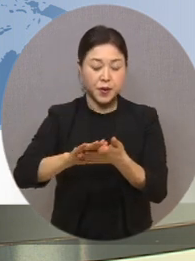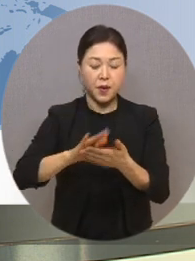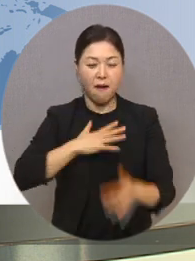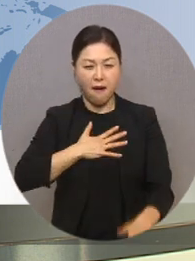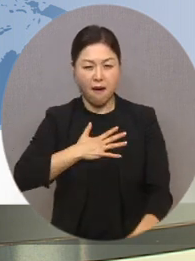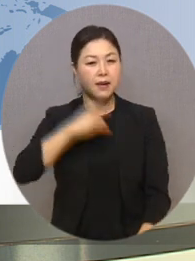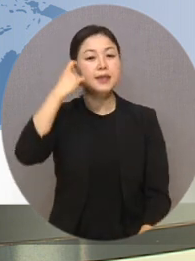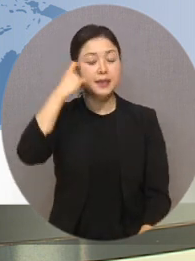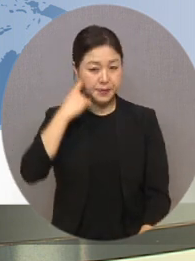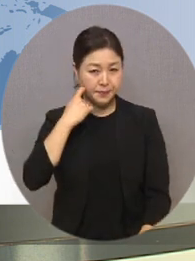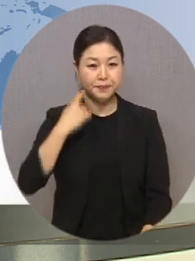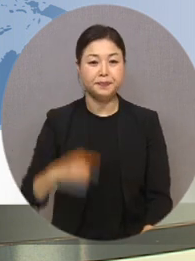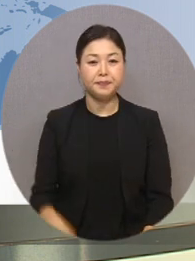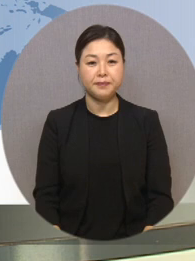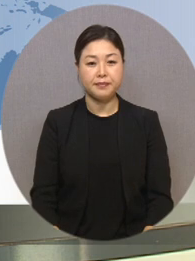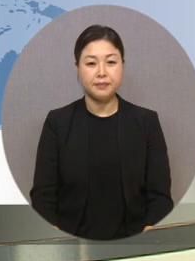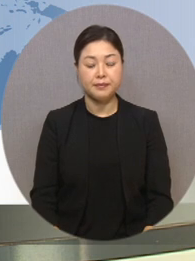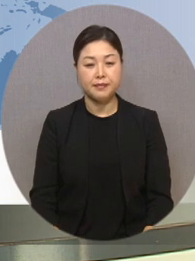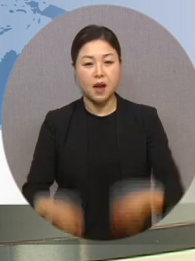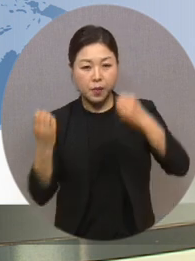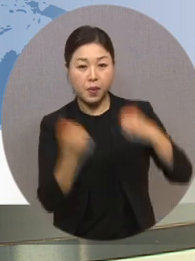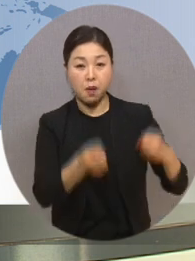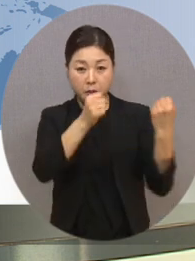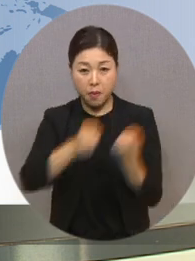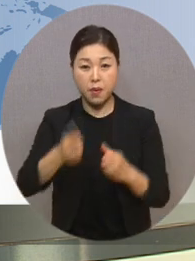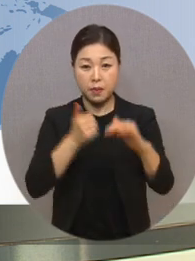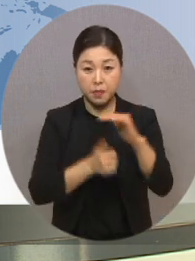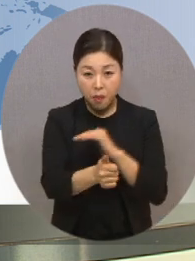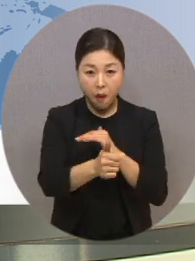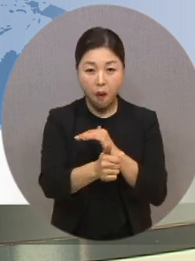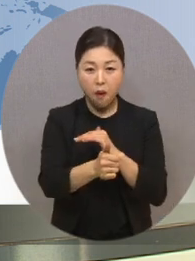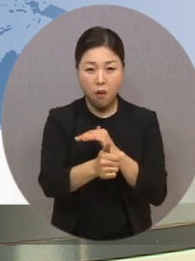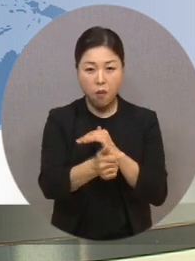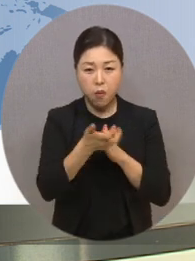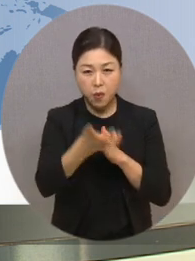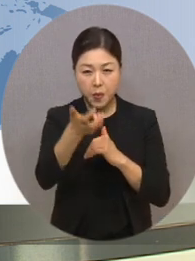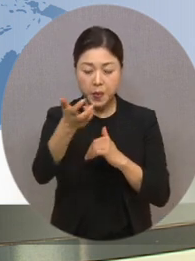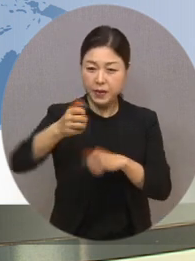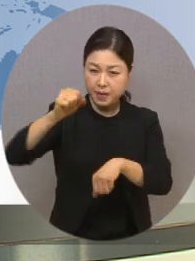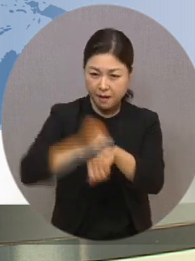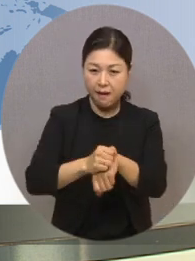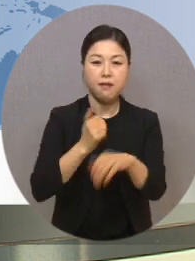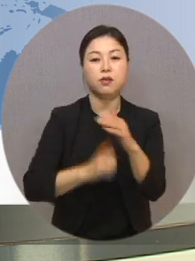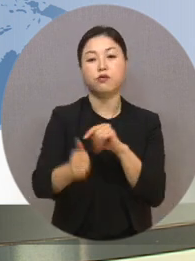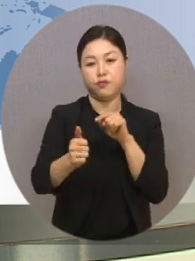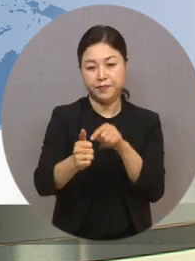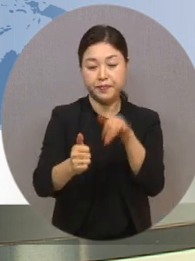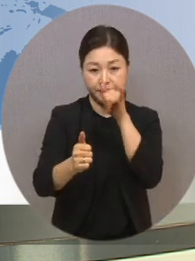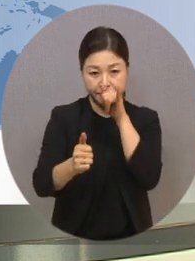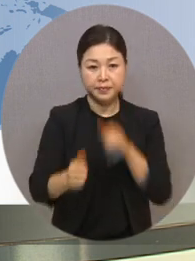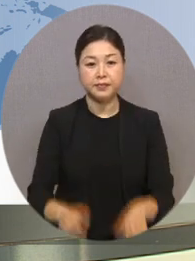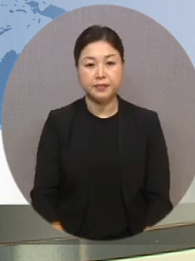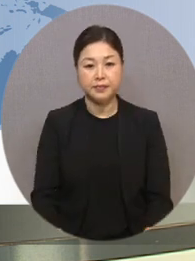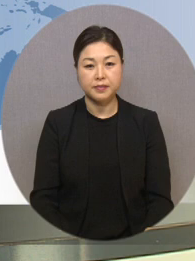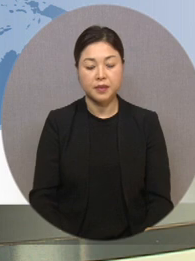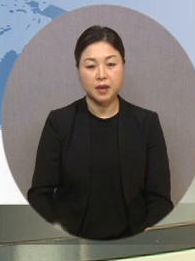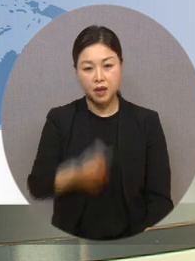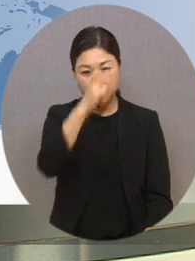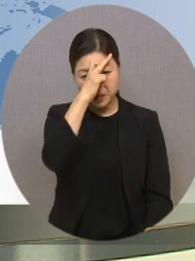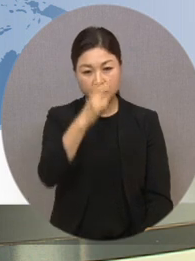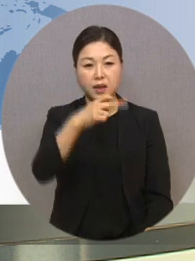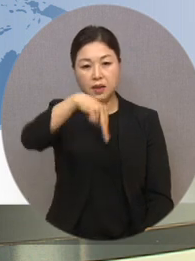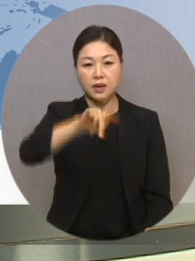스릴이 넘치는데요. 알파인 스키 유망주로서 폭발적인 성장을 이어가고 있는 선수가 있습니다. 바로